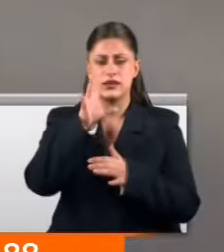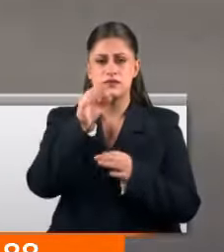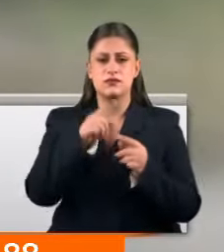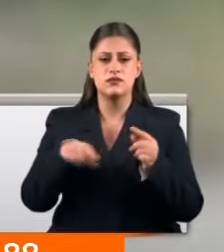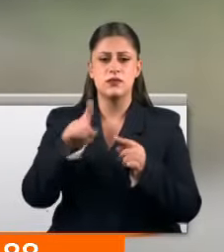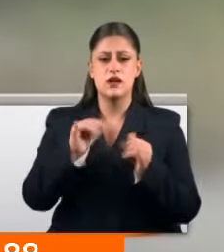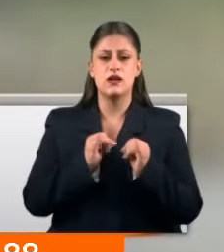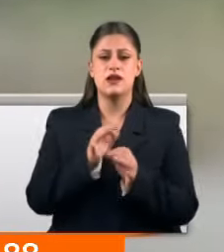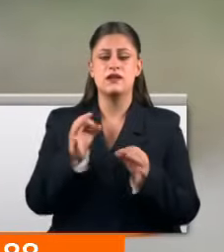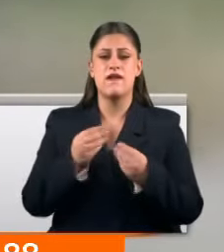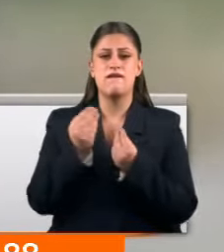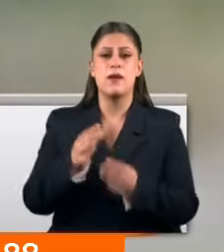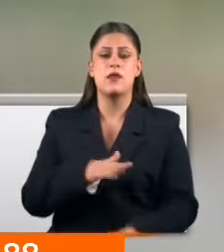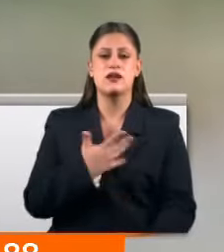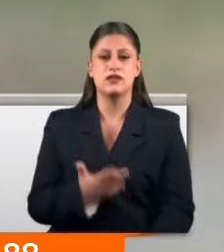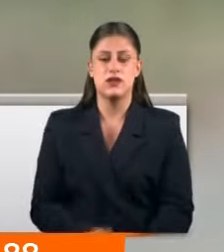vermek istememesi